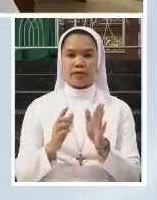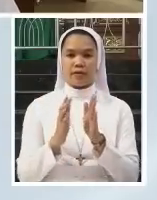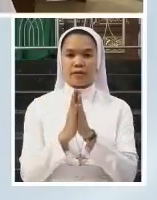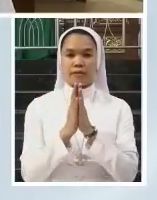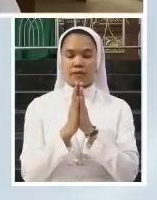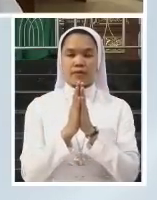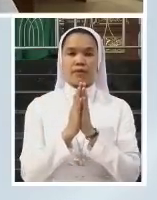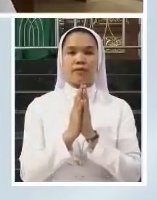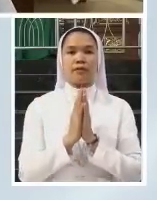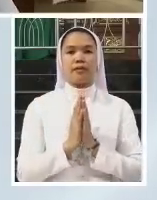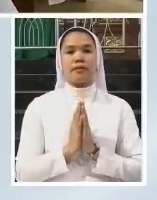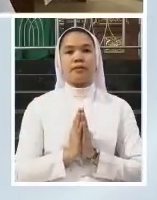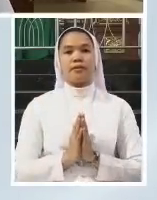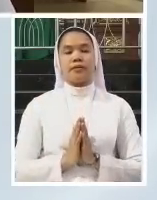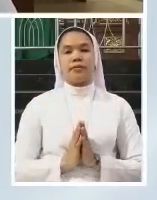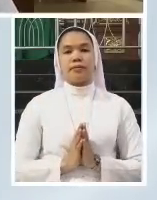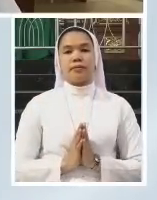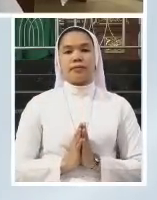kagurangan.